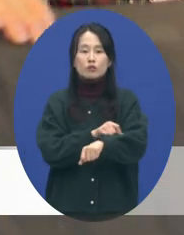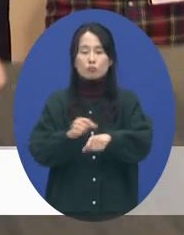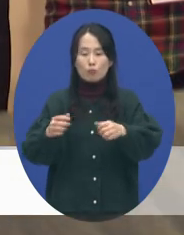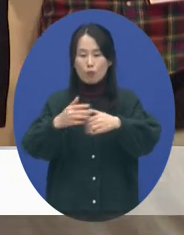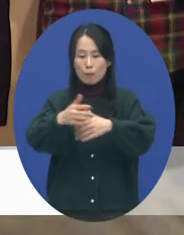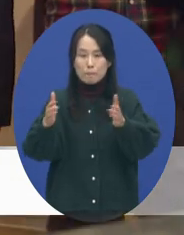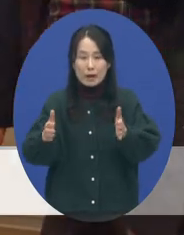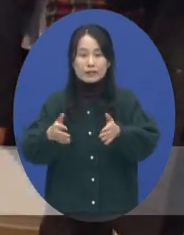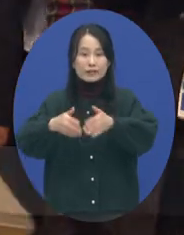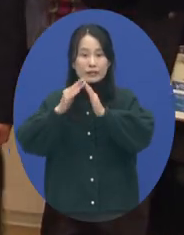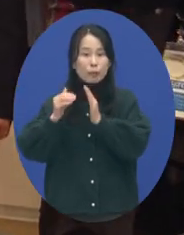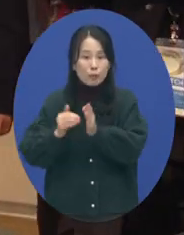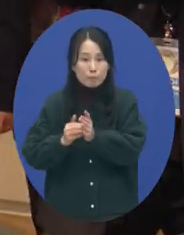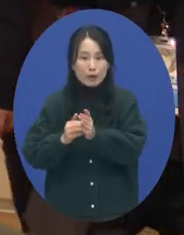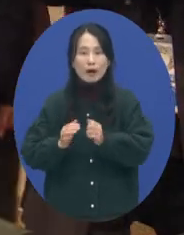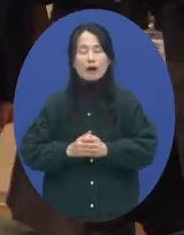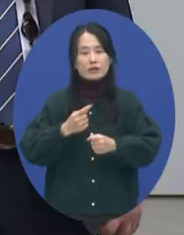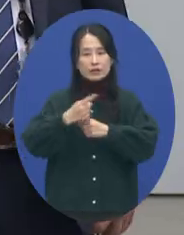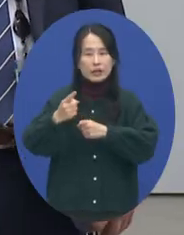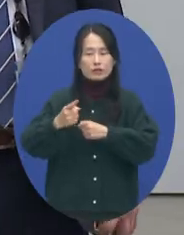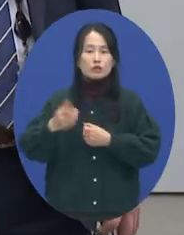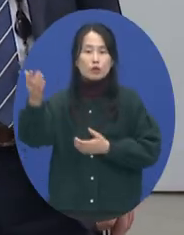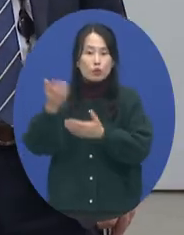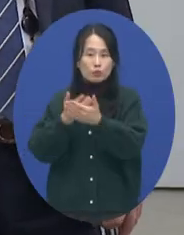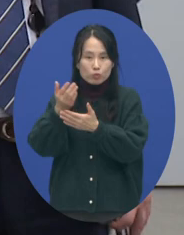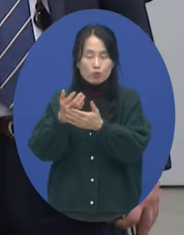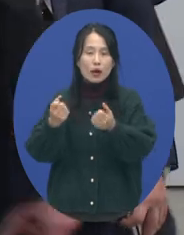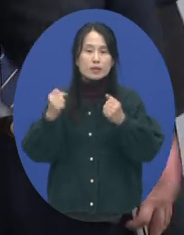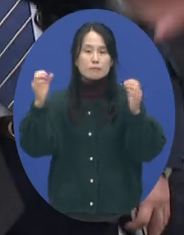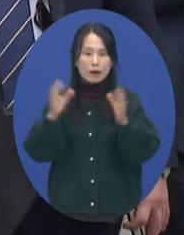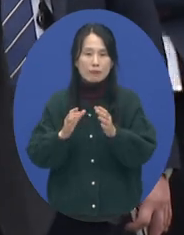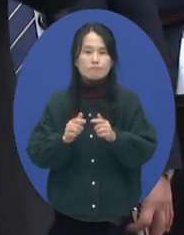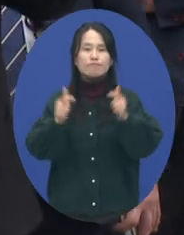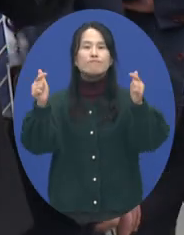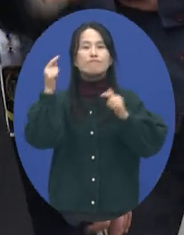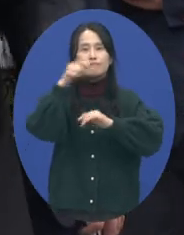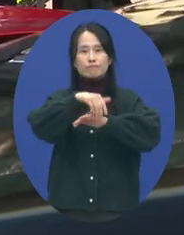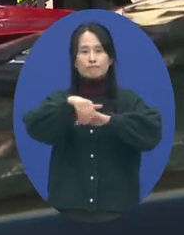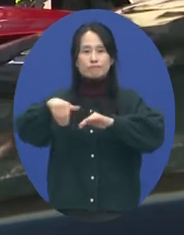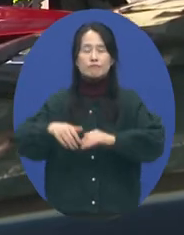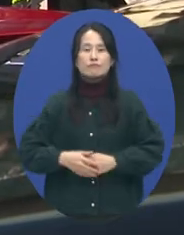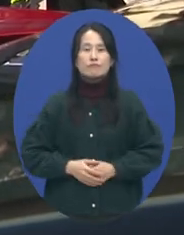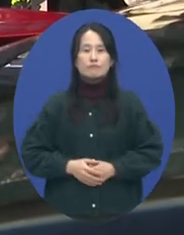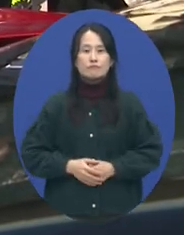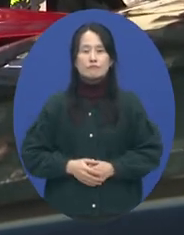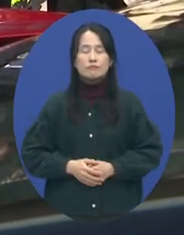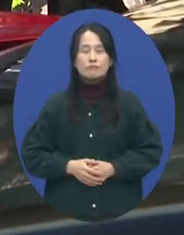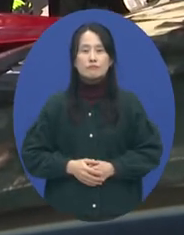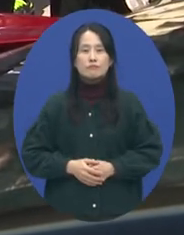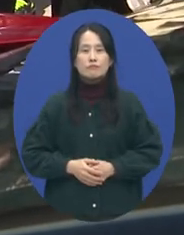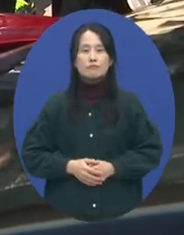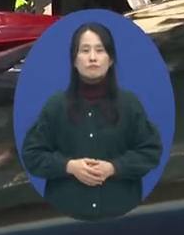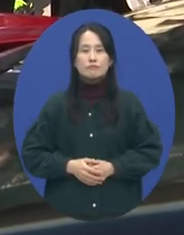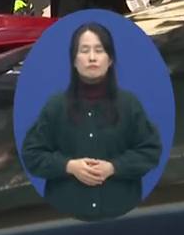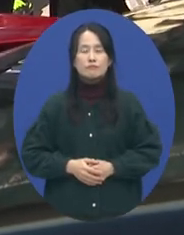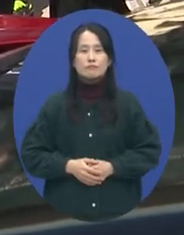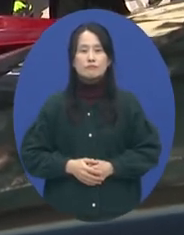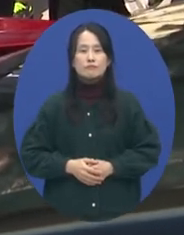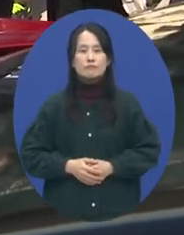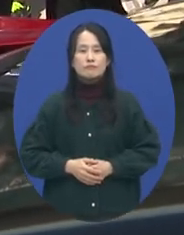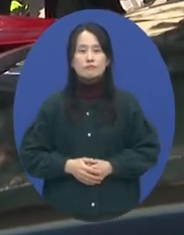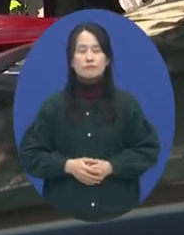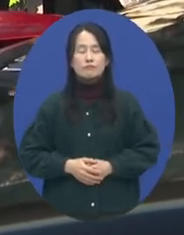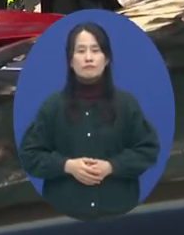신설을 추진하는 등 내년에도 외교통상 분야 교류와 협력을 확대한다는 방침입니다. GTV 뉴스 이슬비입니다.